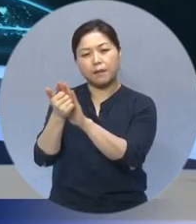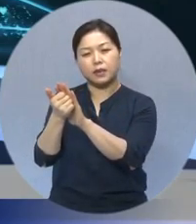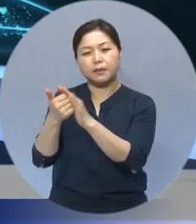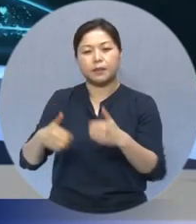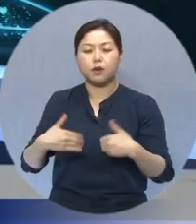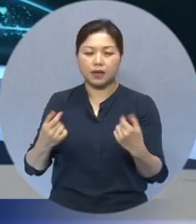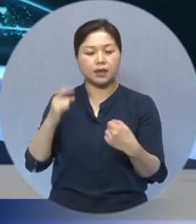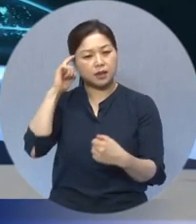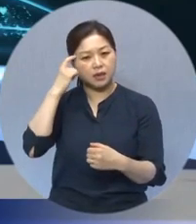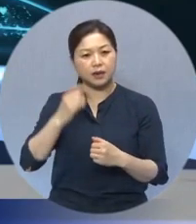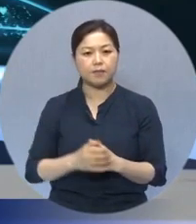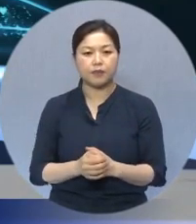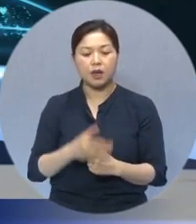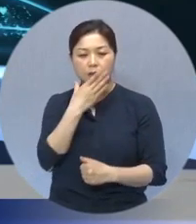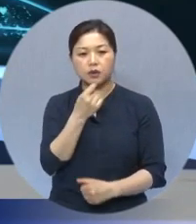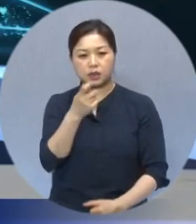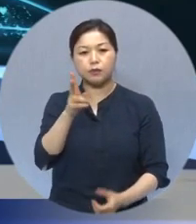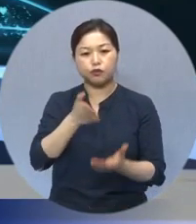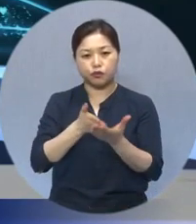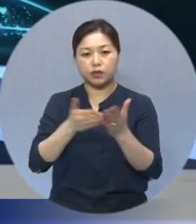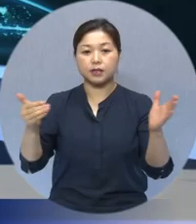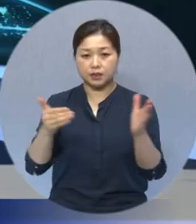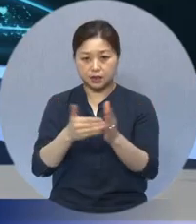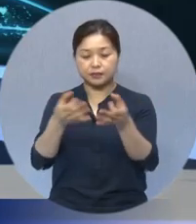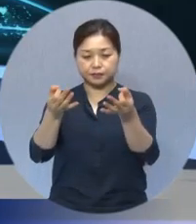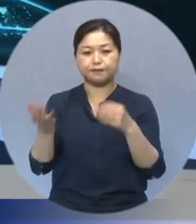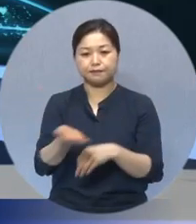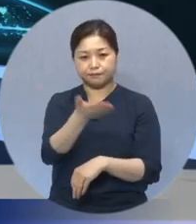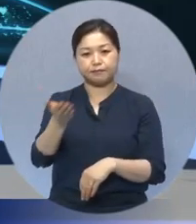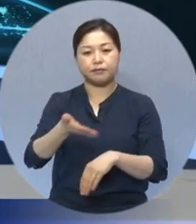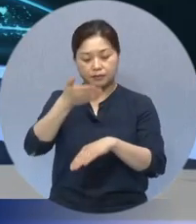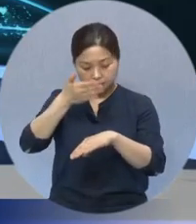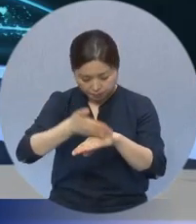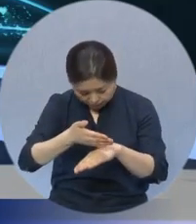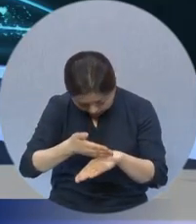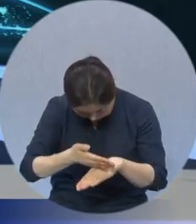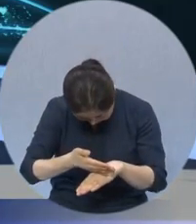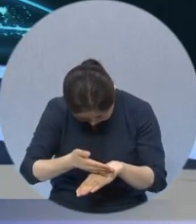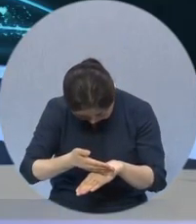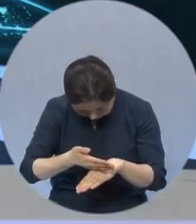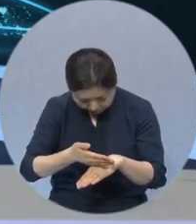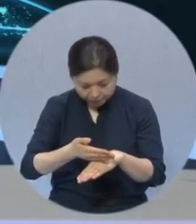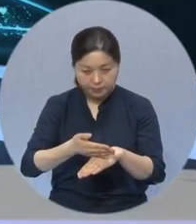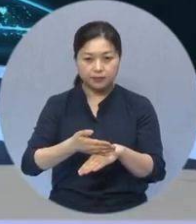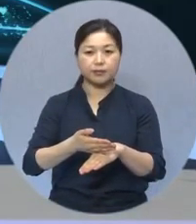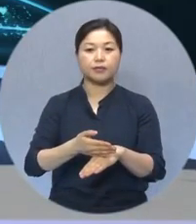보입니다 이상 복지 탭이 뉴스를 마칩니다 시청해주신 여러분 고맙습니다